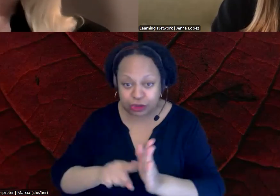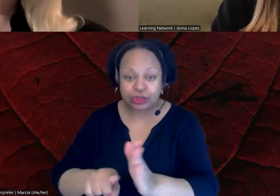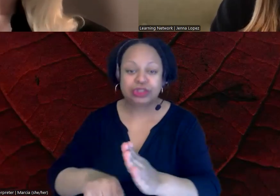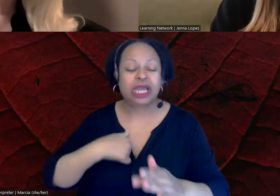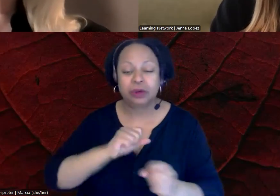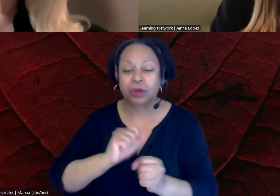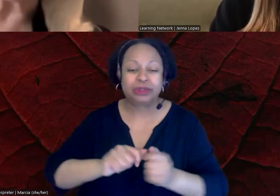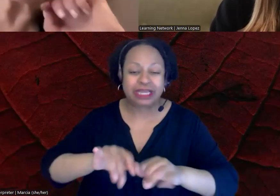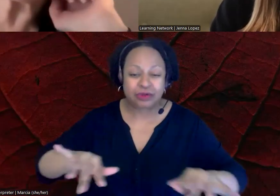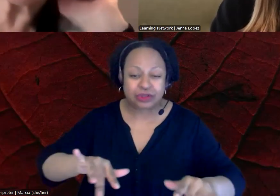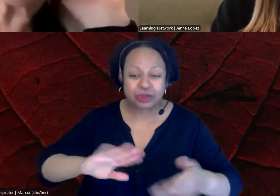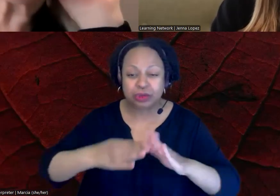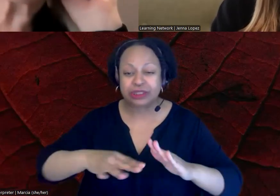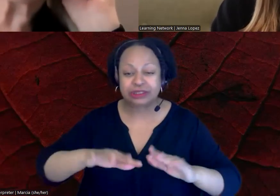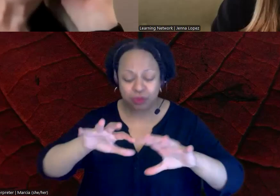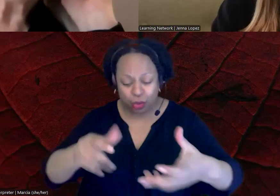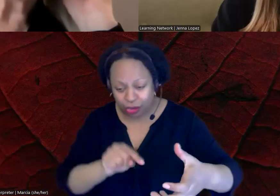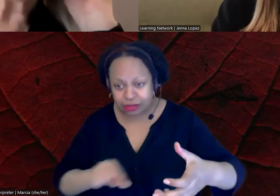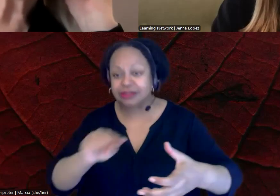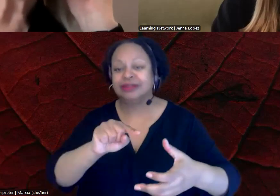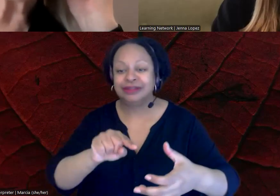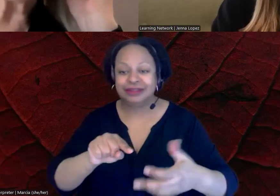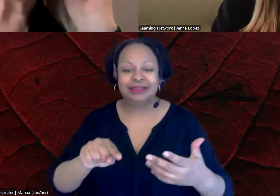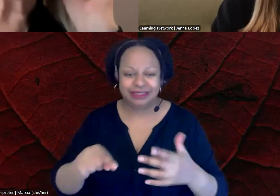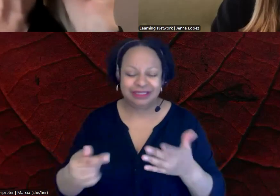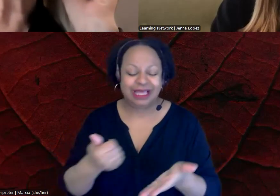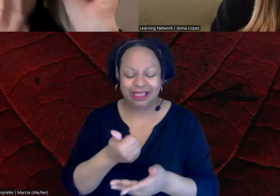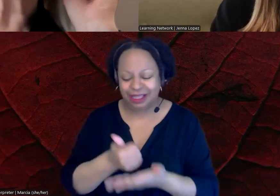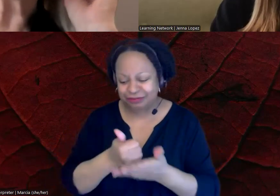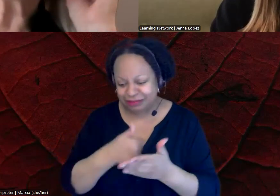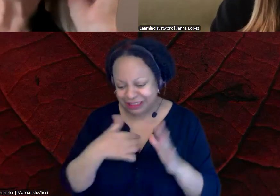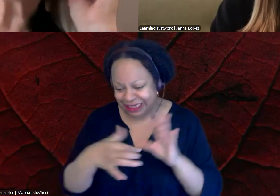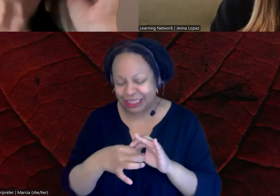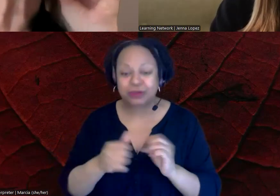c'est ce qui me permet de rester connecté. Également, il y a mes fils.